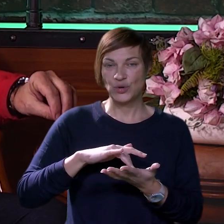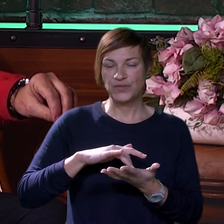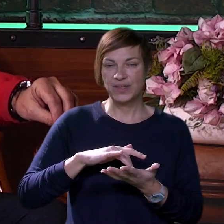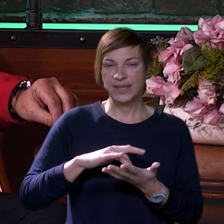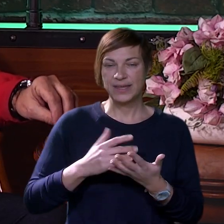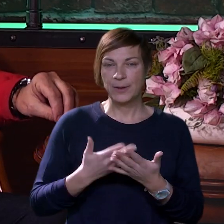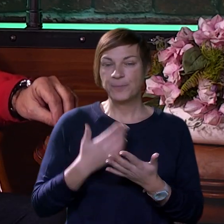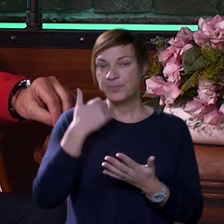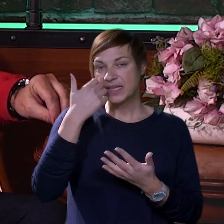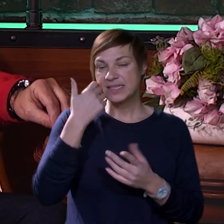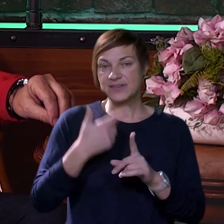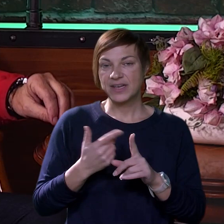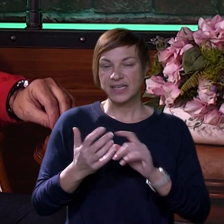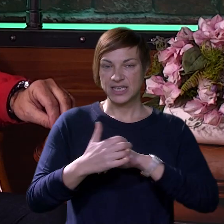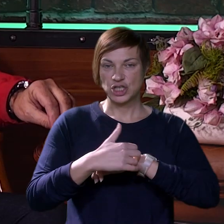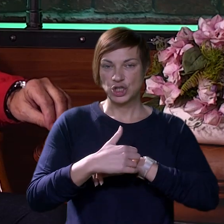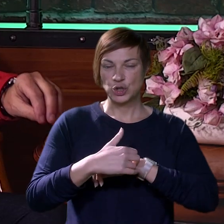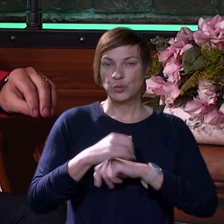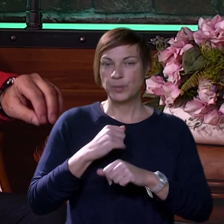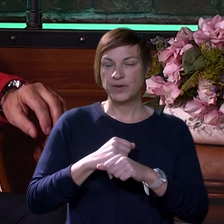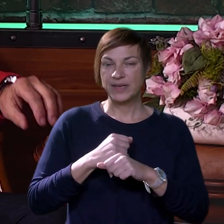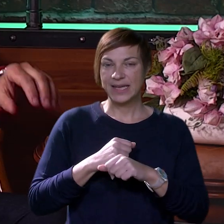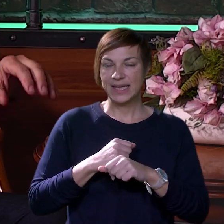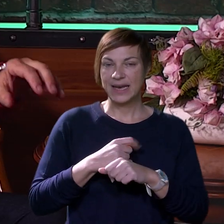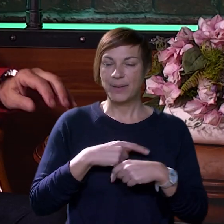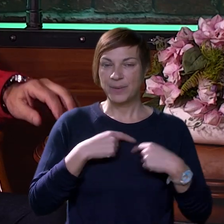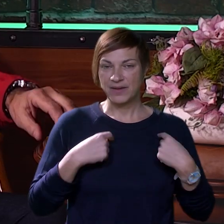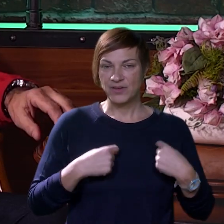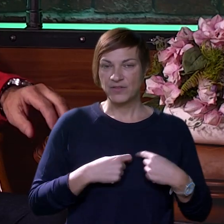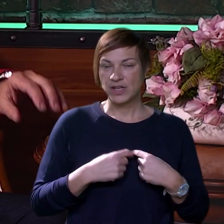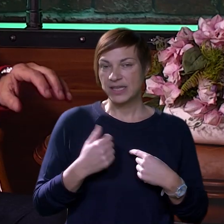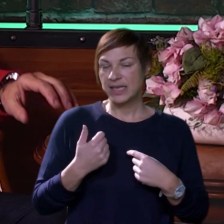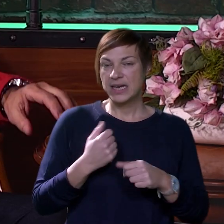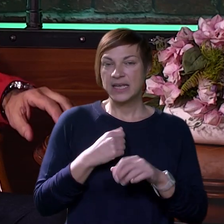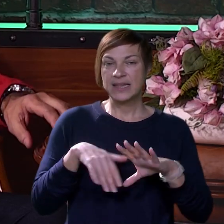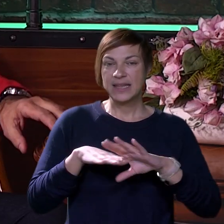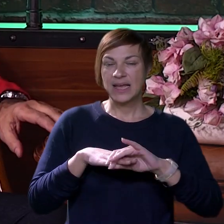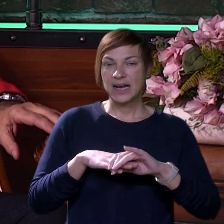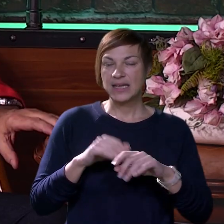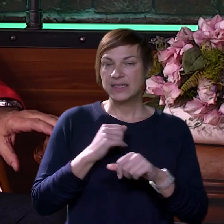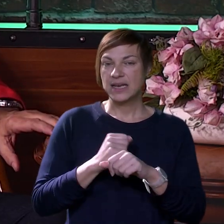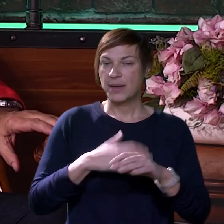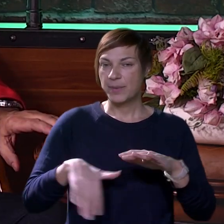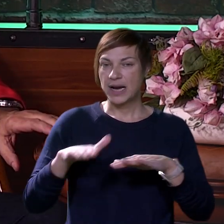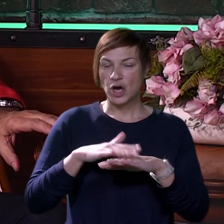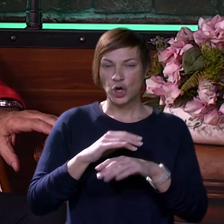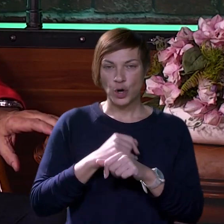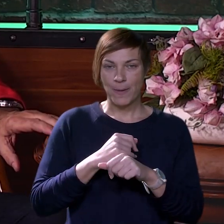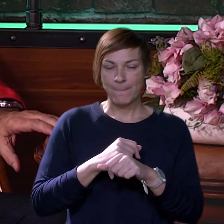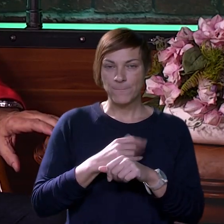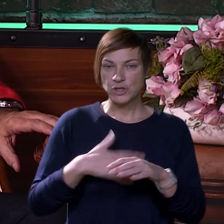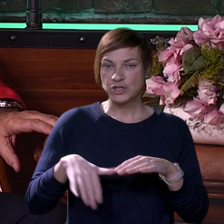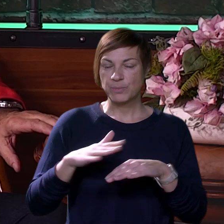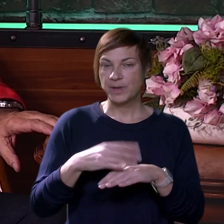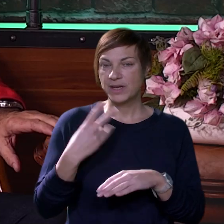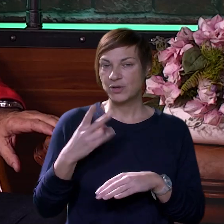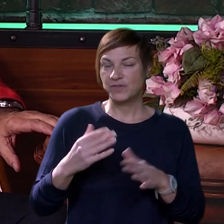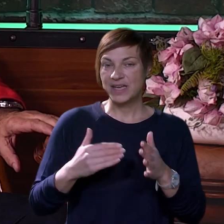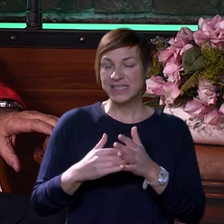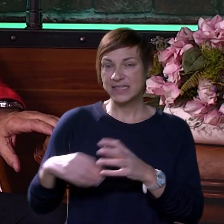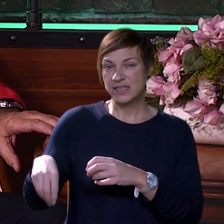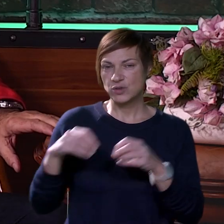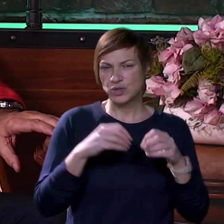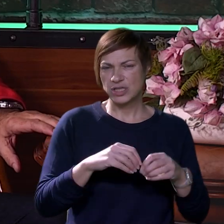znači, Crveni križ iz Dubrovnika napravio i njegovi volonteri i djelatnici su napravili ogroman posao. Preko